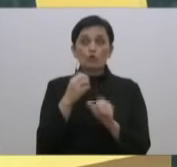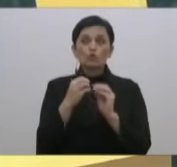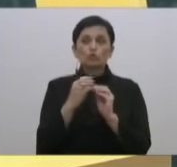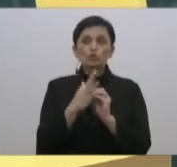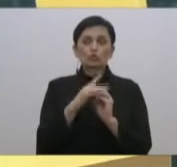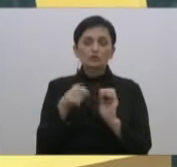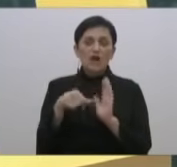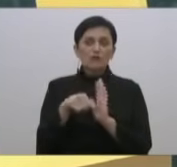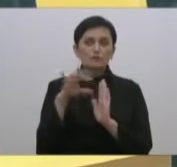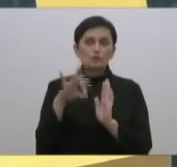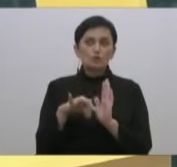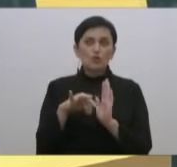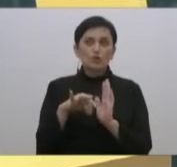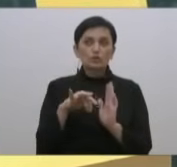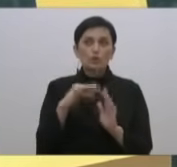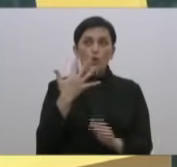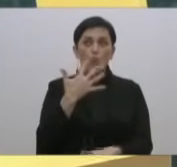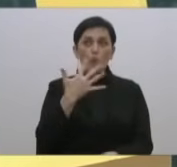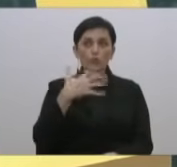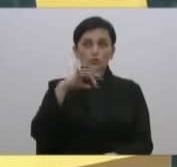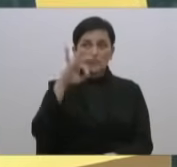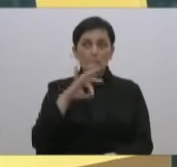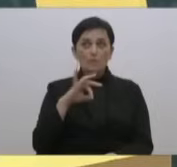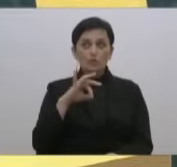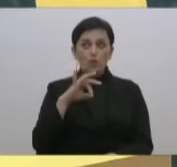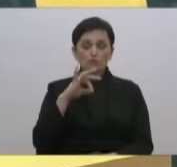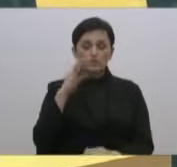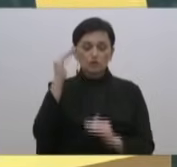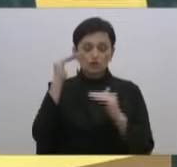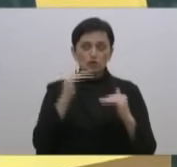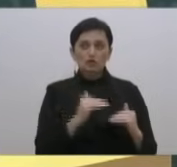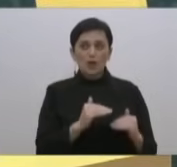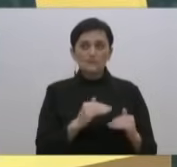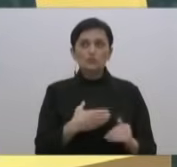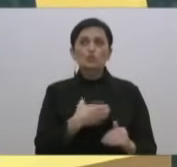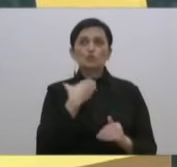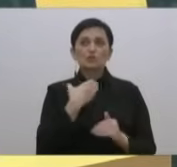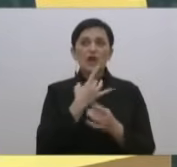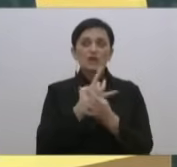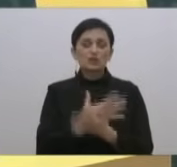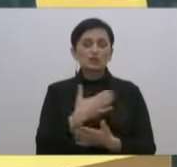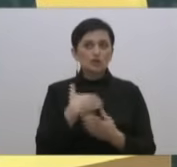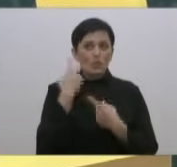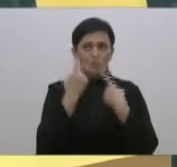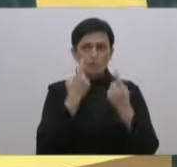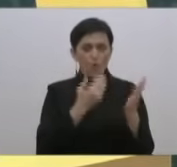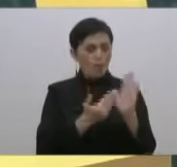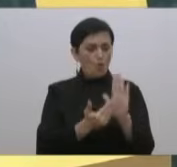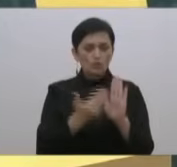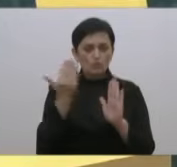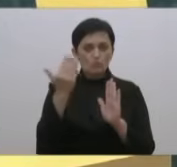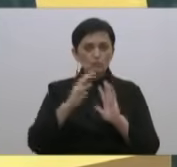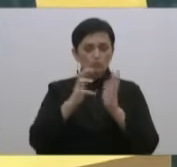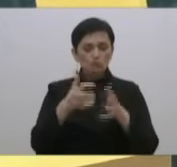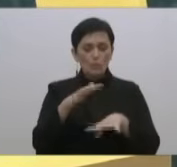არის 15.6%, ანუ 50%-ით შევცირდა უკიდურესი სიღარიბე. ეს არ არის ჩემი მონაცემები, ეს არის მსოფლიო